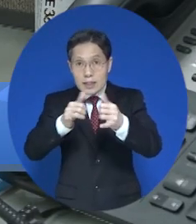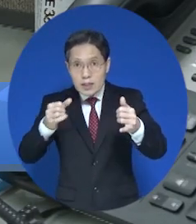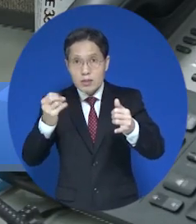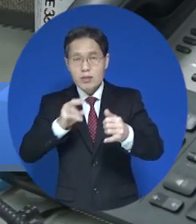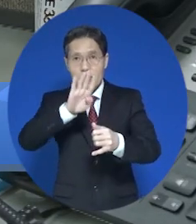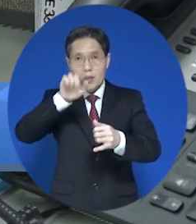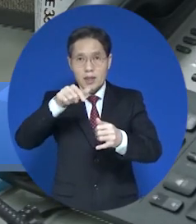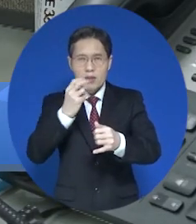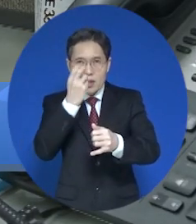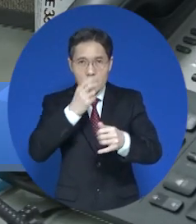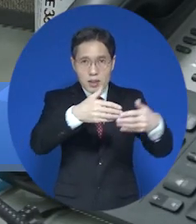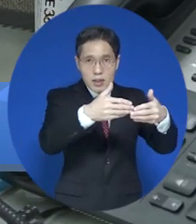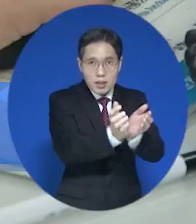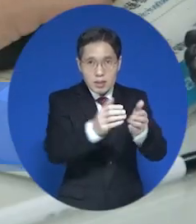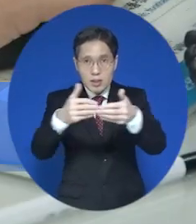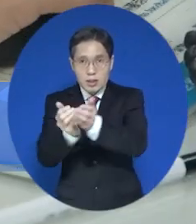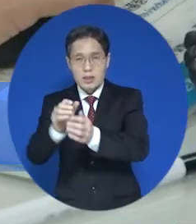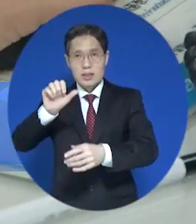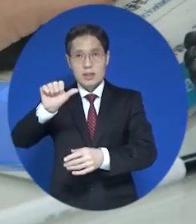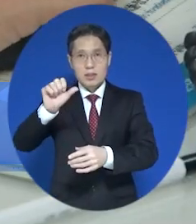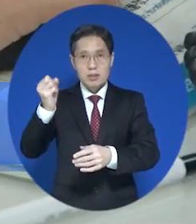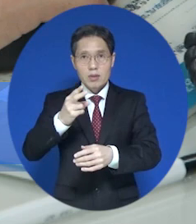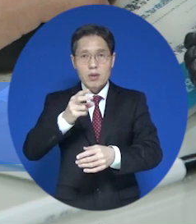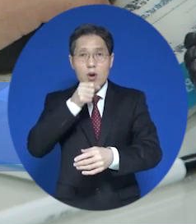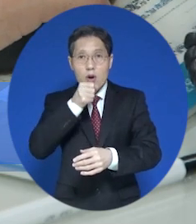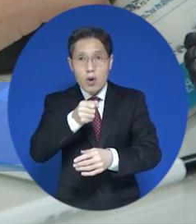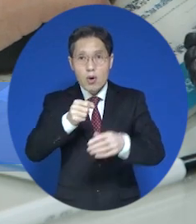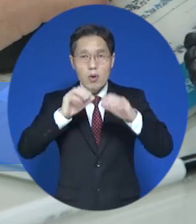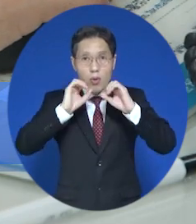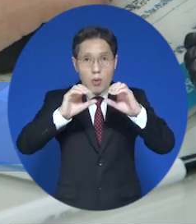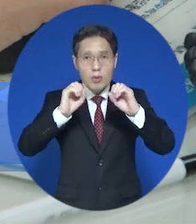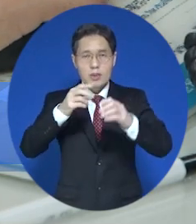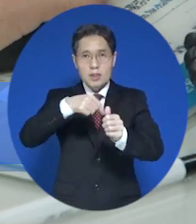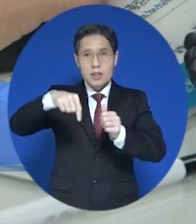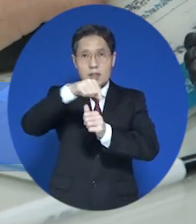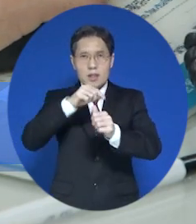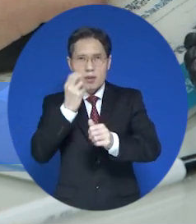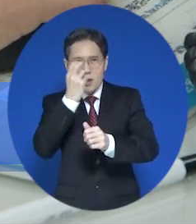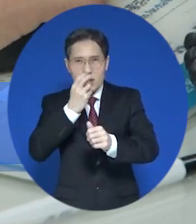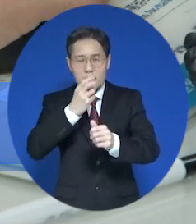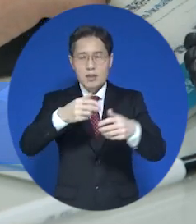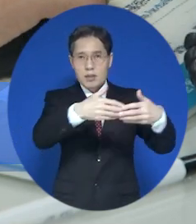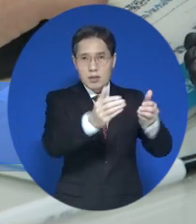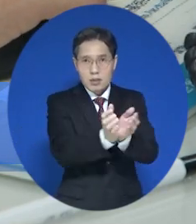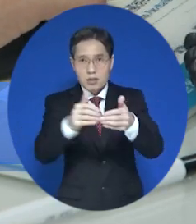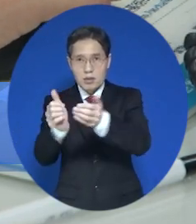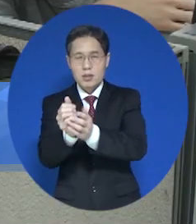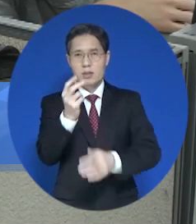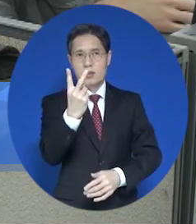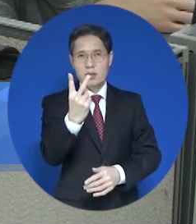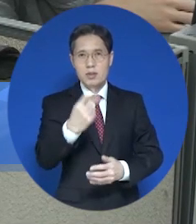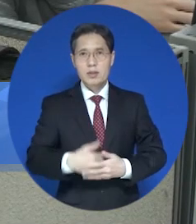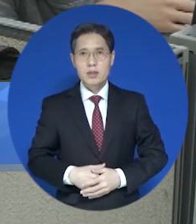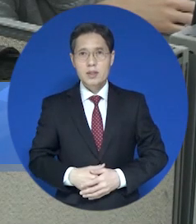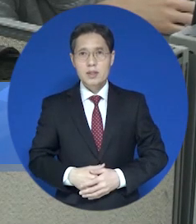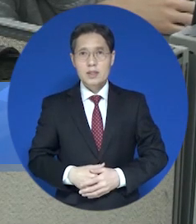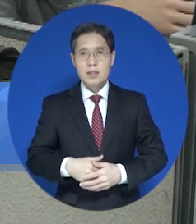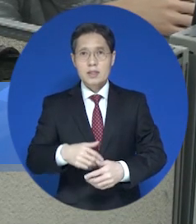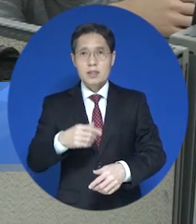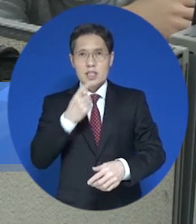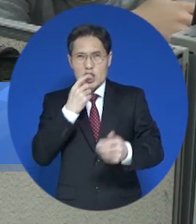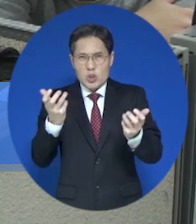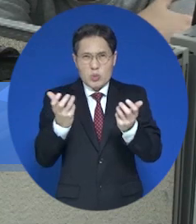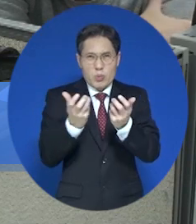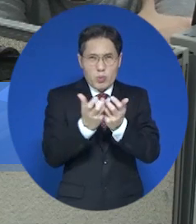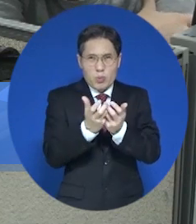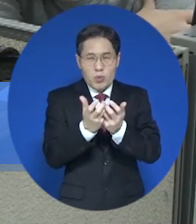5개의 실무 팀과 언론 홍보 반 상황 관리 반 2개 반으로 구성되었습니다 초저온 냉동 보관이